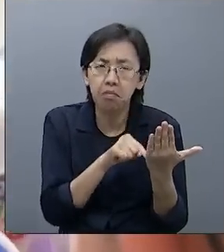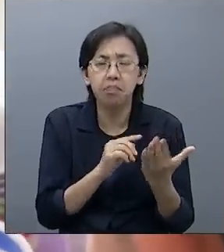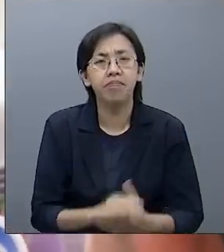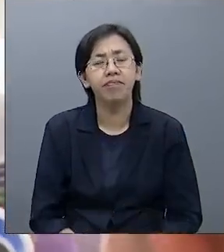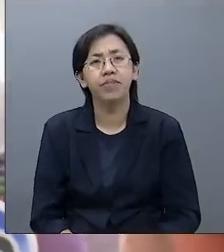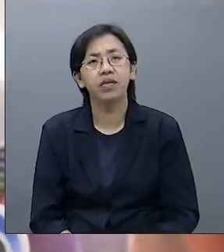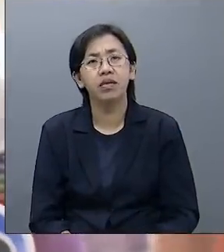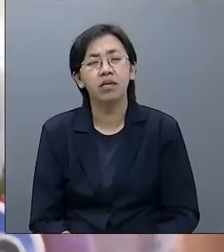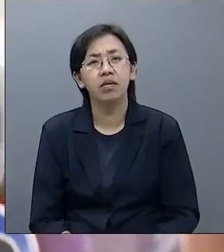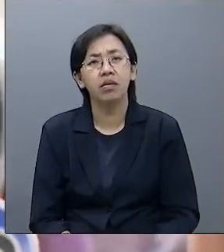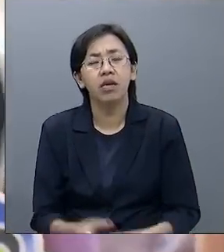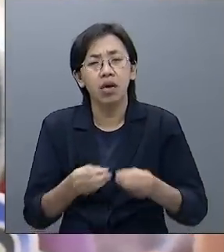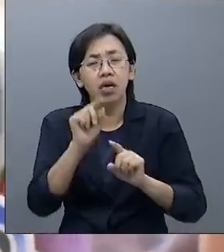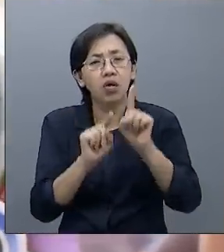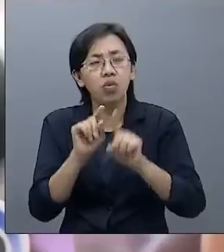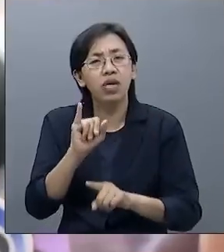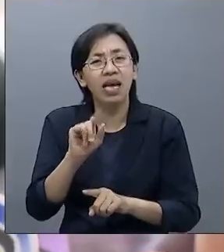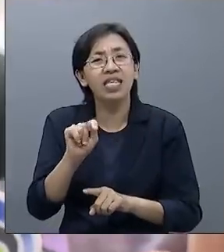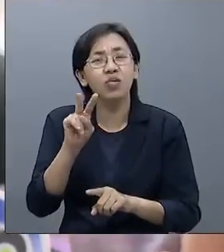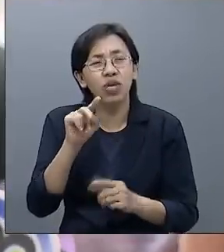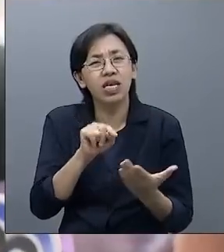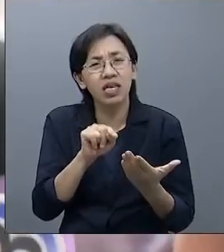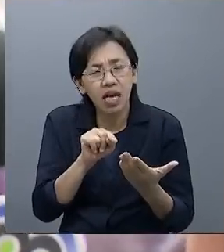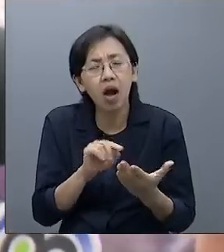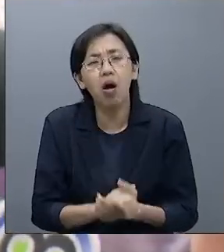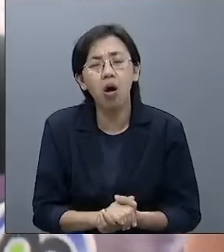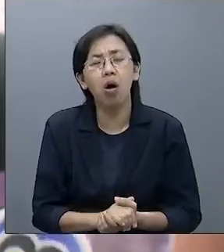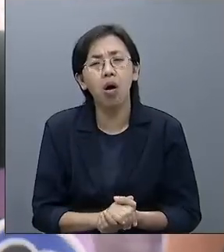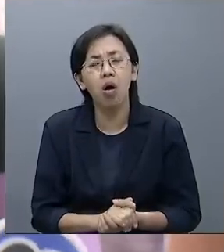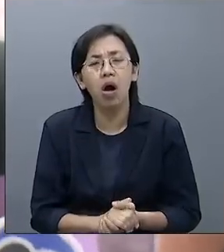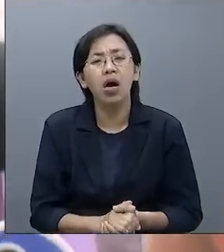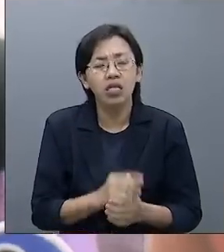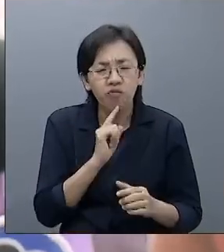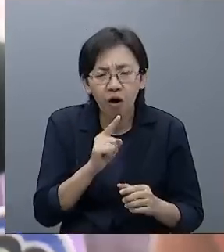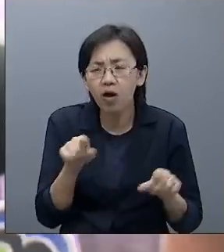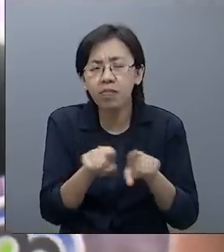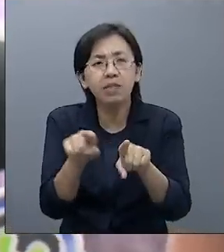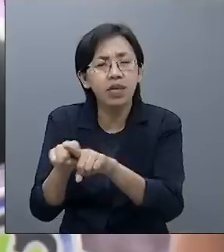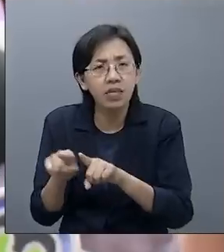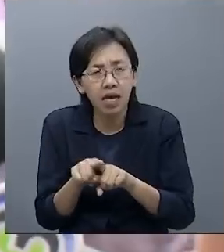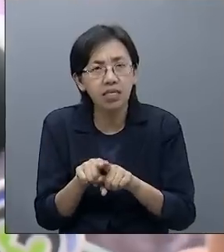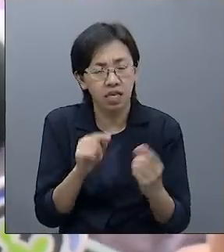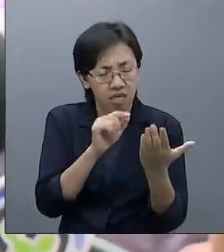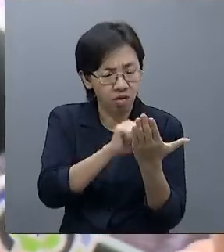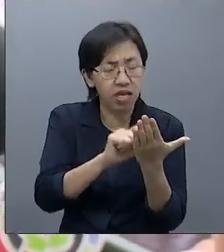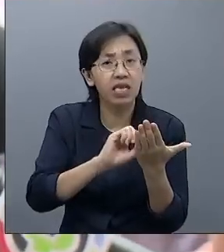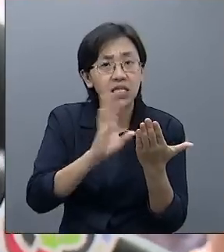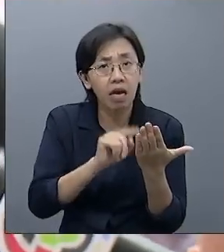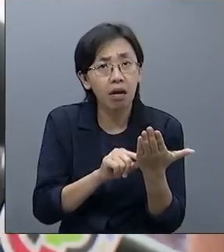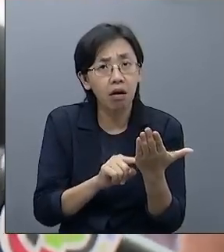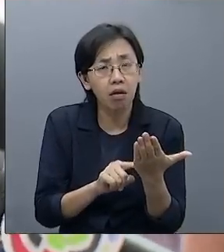เรื่องไม่ถูกถือหุ้นสื่อเนี่ยมันเป็นคุณสมบัติร่วมกันแต่ว่าก็ต้องบอกไปในคำร้องนะไม่งั้นเขาจะไม่ได้ใ